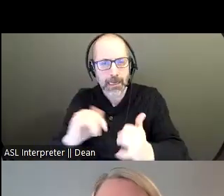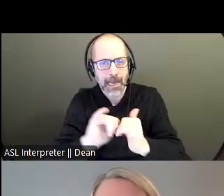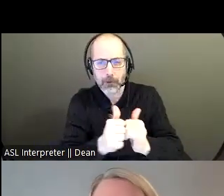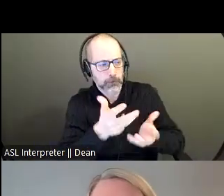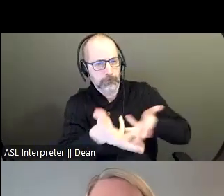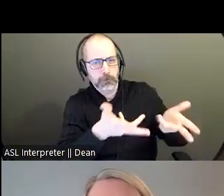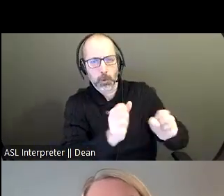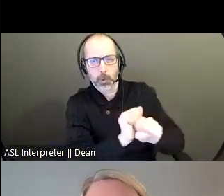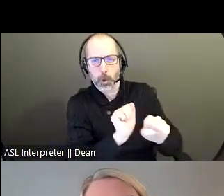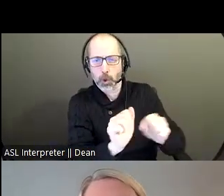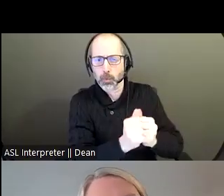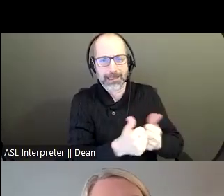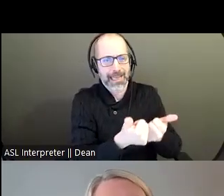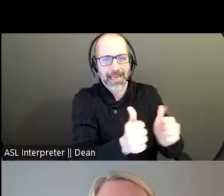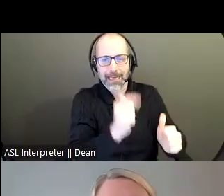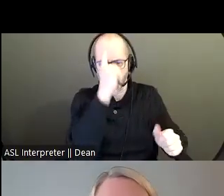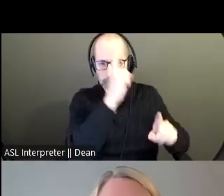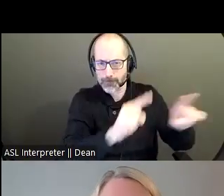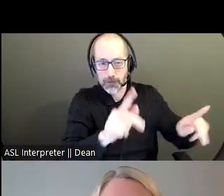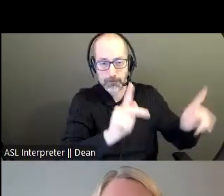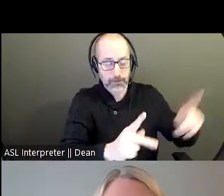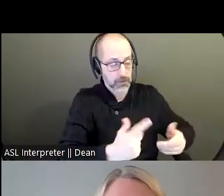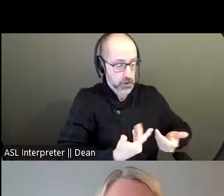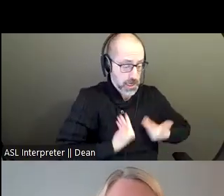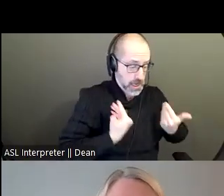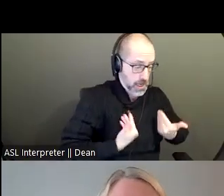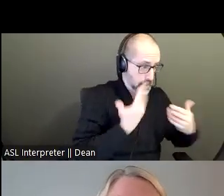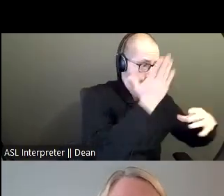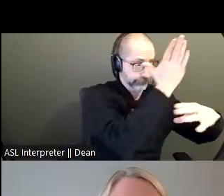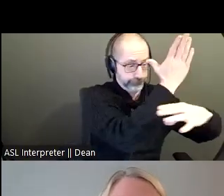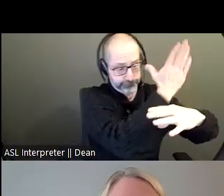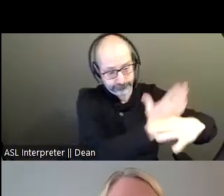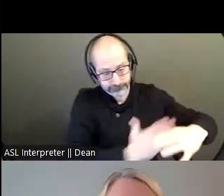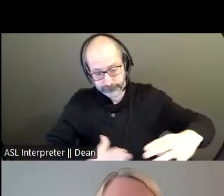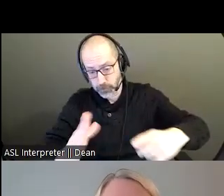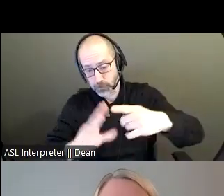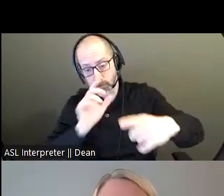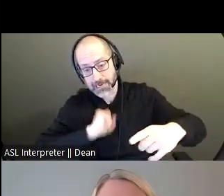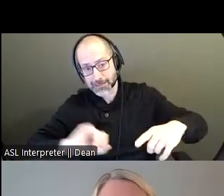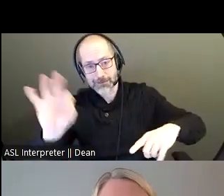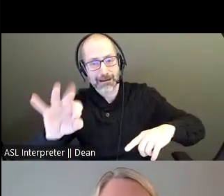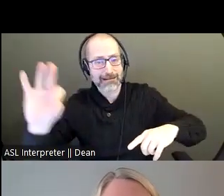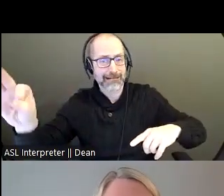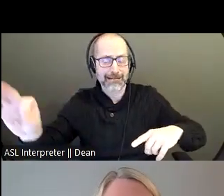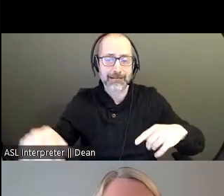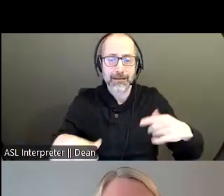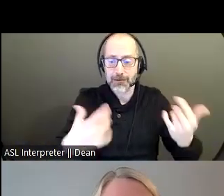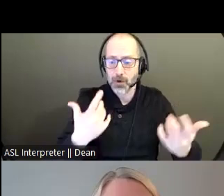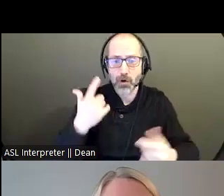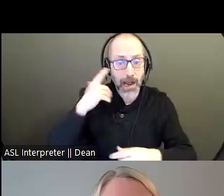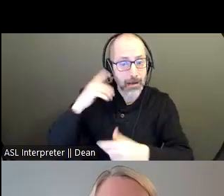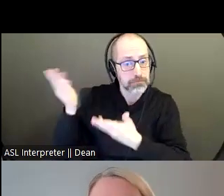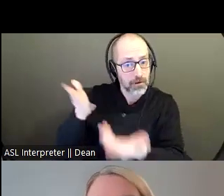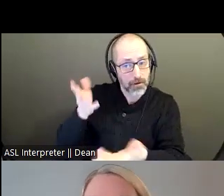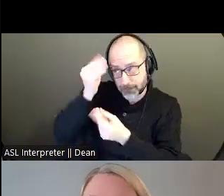des jeunes, des tout jeunes jusqu'à des aînés. Et donc, j'ai apporté